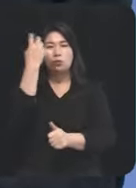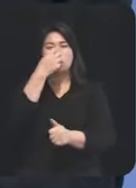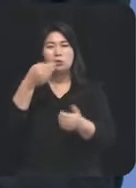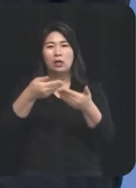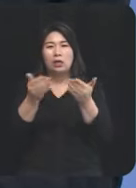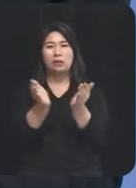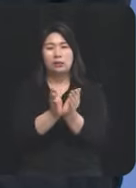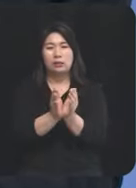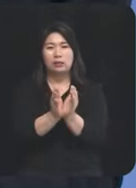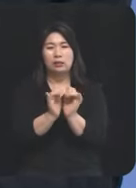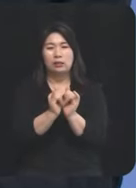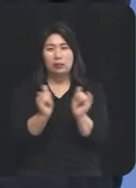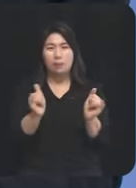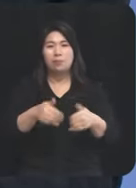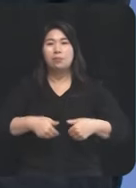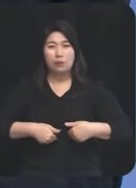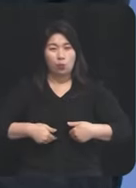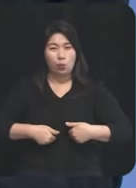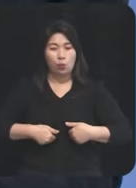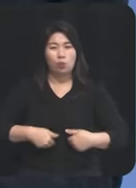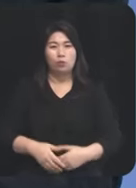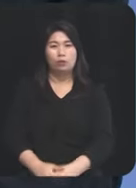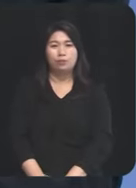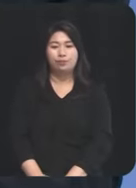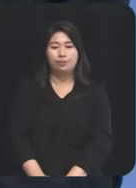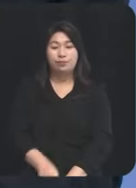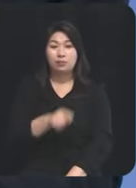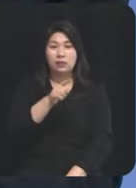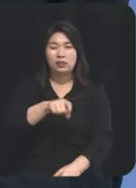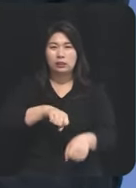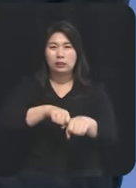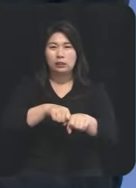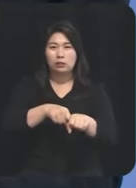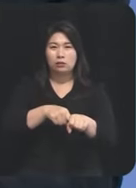필요하다고 보는데 그 부분님 생각은 어떻습니까? 그